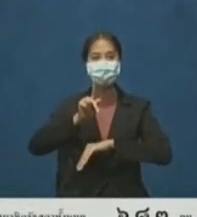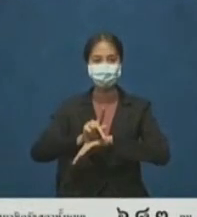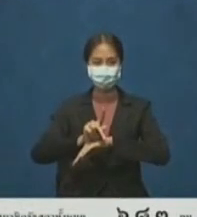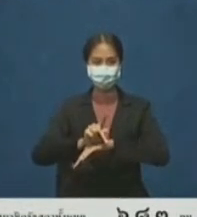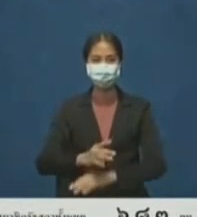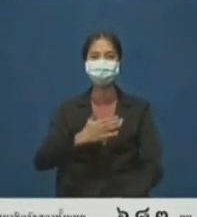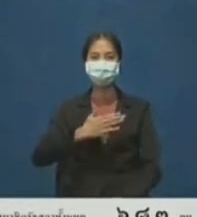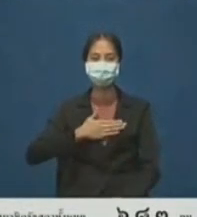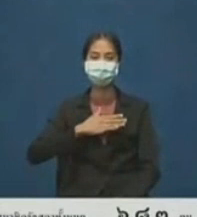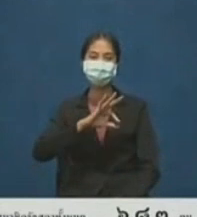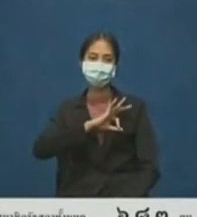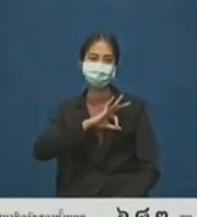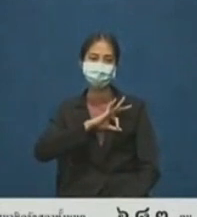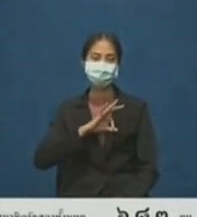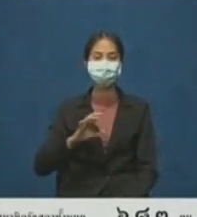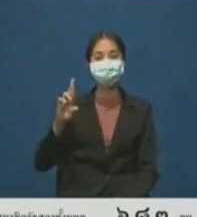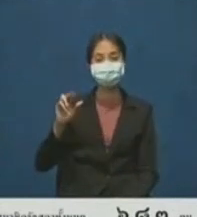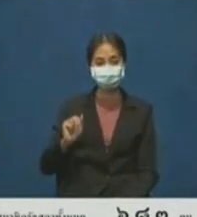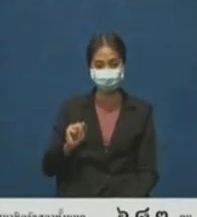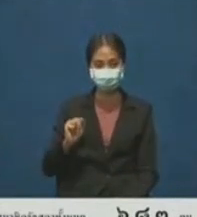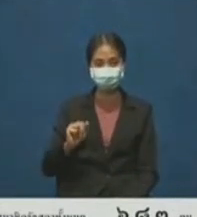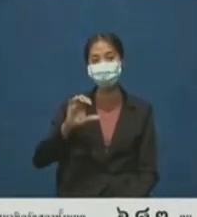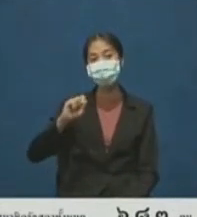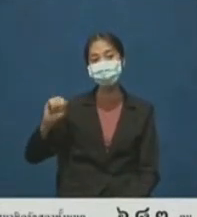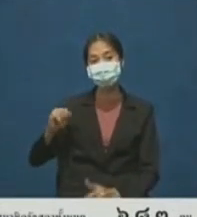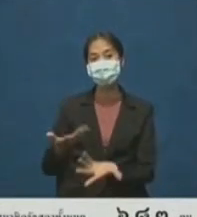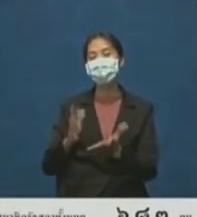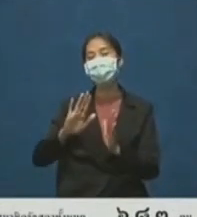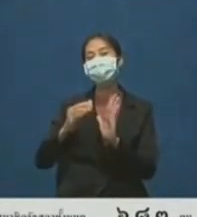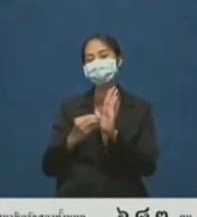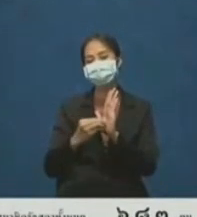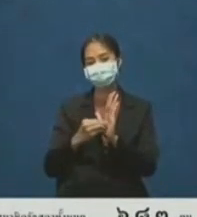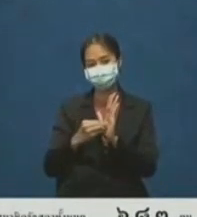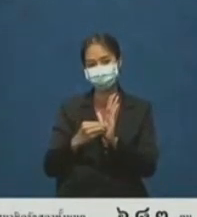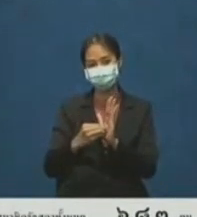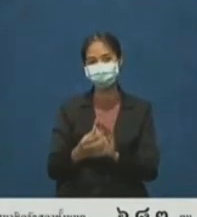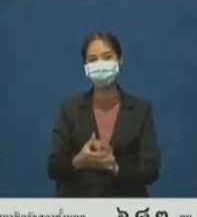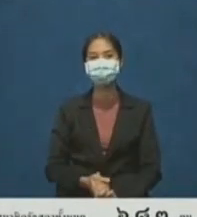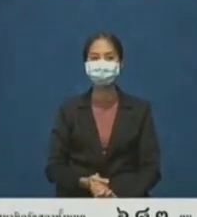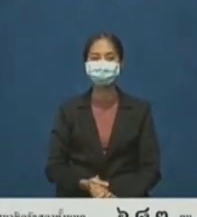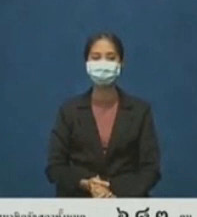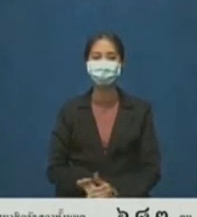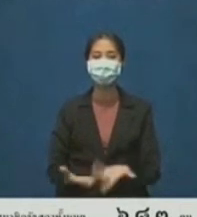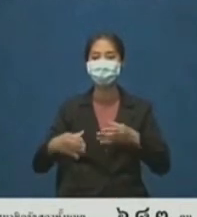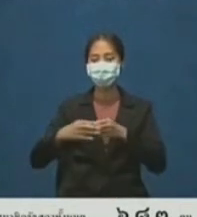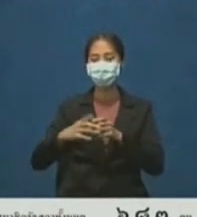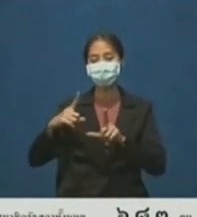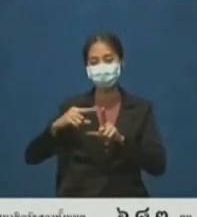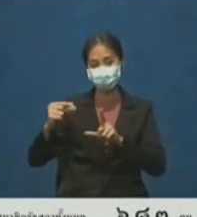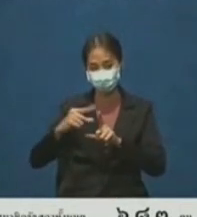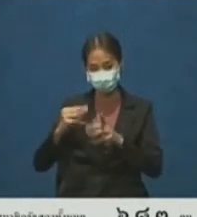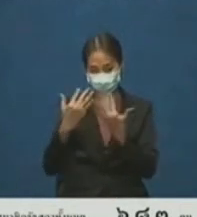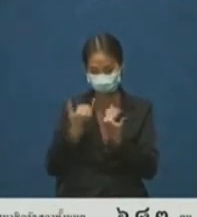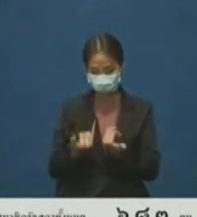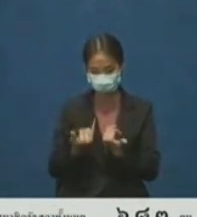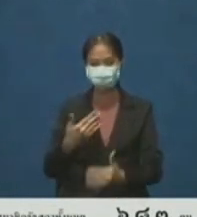ภาที่เคารพกับผมนายเท่าพิภพลิ้มจิตรกรสมาชิกสภาผู้แทนราษฎรแบบแบ่งเขตกรุงเทพมหานครธนบุรีคลองสานบางกอกใหญ่พร